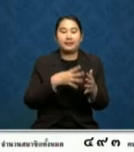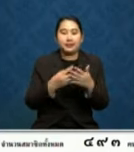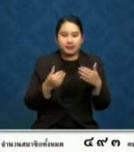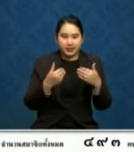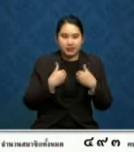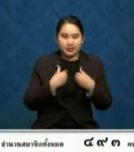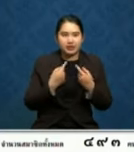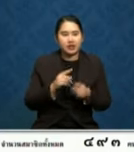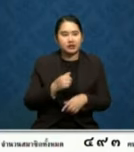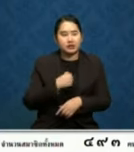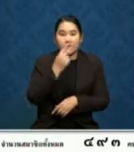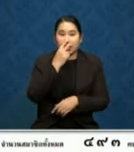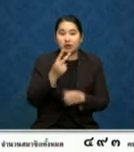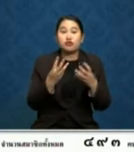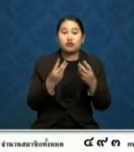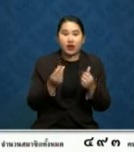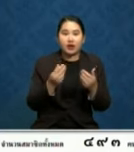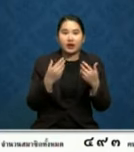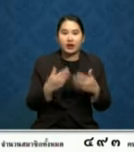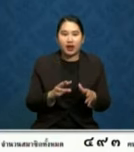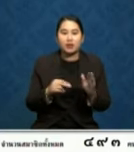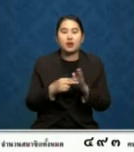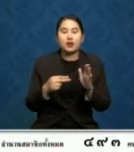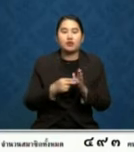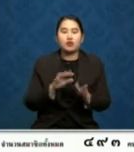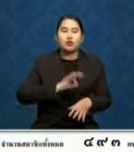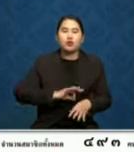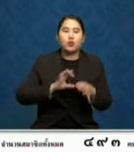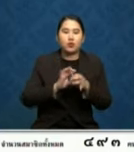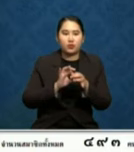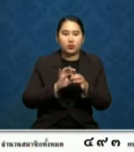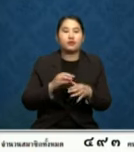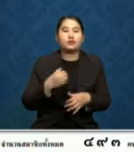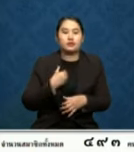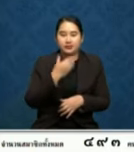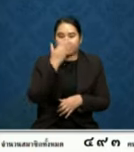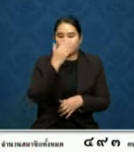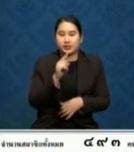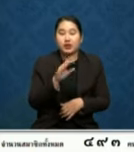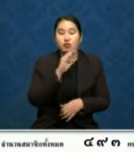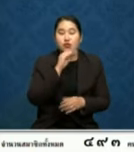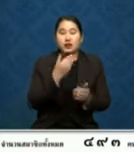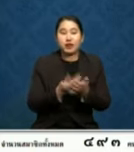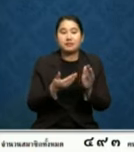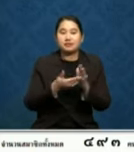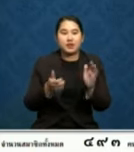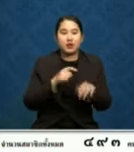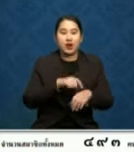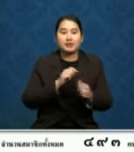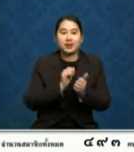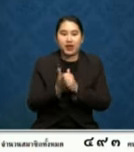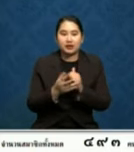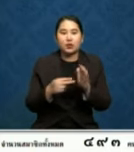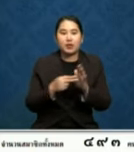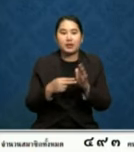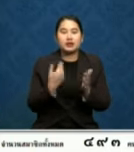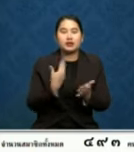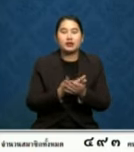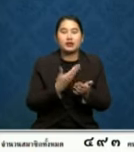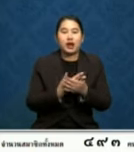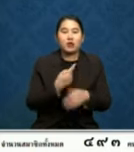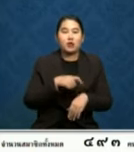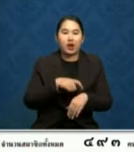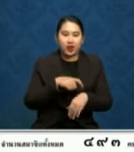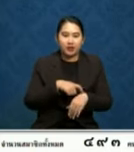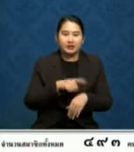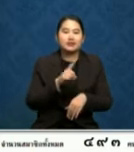พอดิฉันเห็นตัวเลขแล้วก็ค่อนข้างกังวลใจค่ะท่านประธานเพราะว่าถ้าเบิกจ่ายไม่ทันเนี่ยมันก็คือต้นทุนทางเวลา